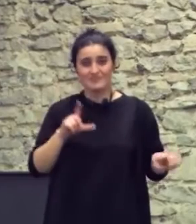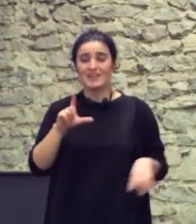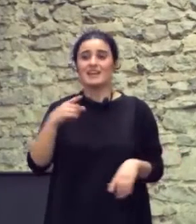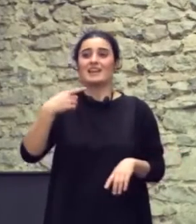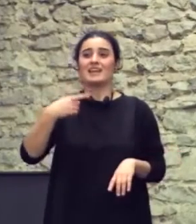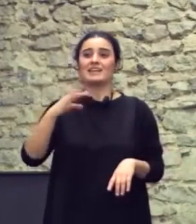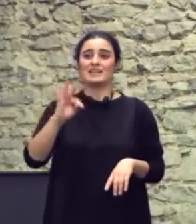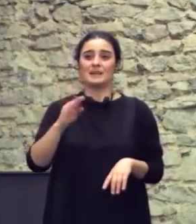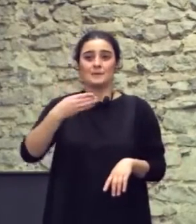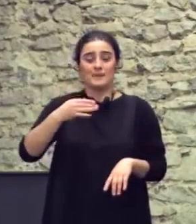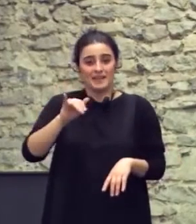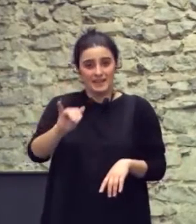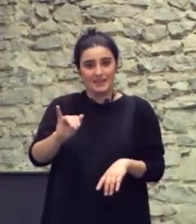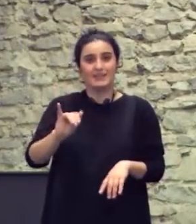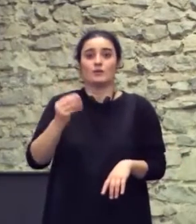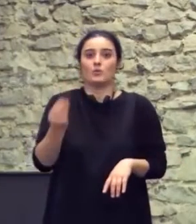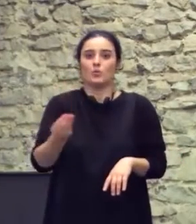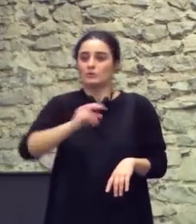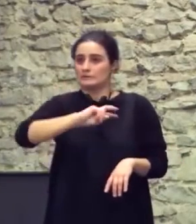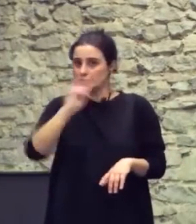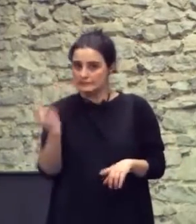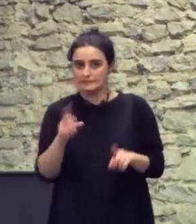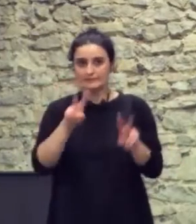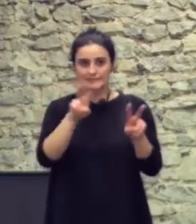LGTBIQ kontu horietan